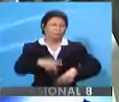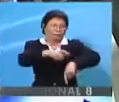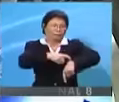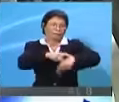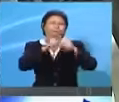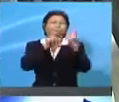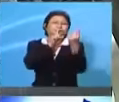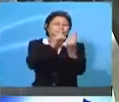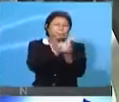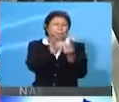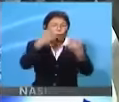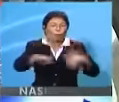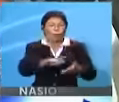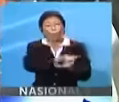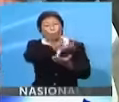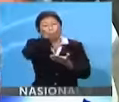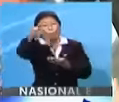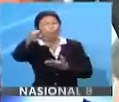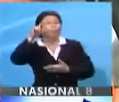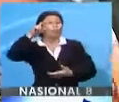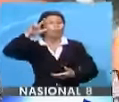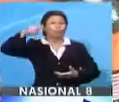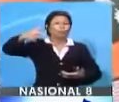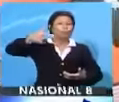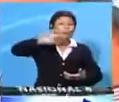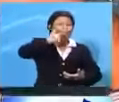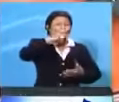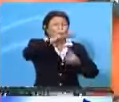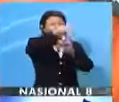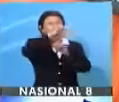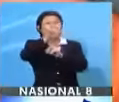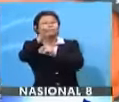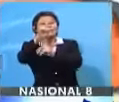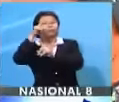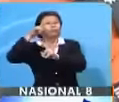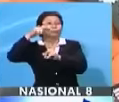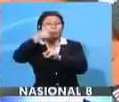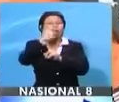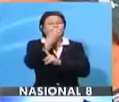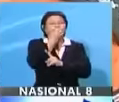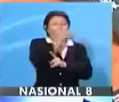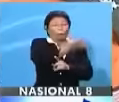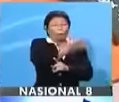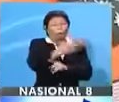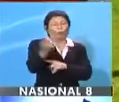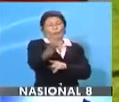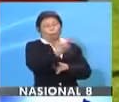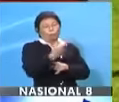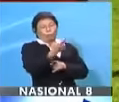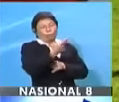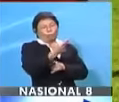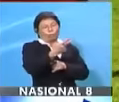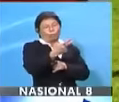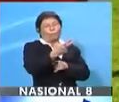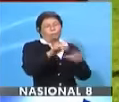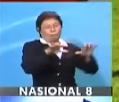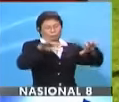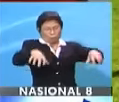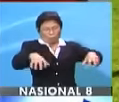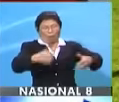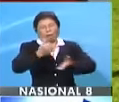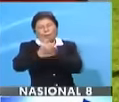Ketika ditemui sebelum berlepas, juruterbang penerbangan helikopter 1 ASP Nazaruddin Hussein memberitahu kedua-dua pasukan itu ditugas